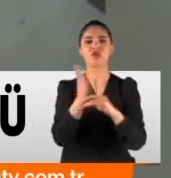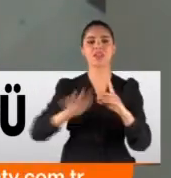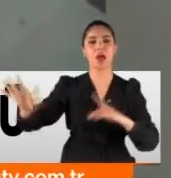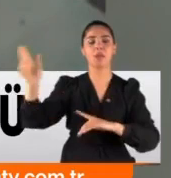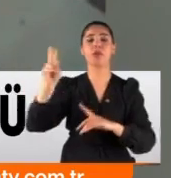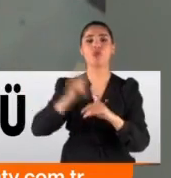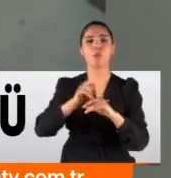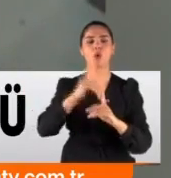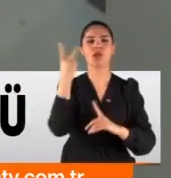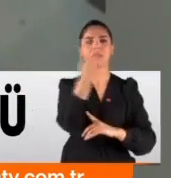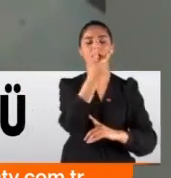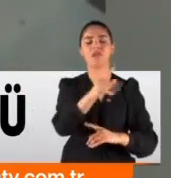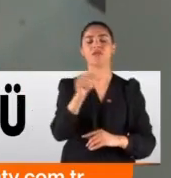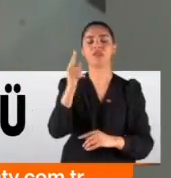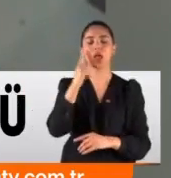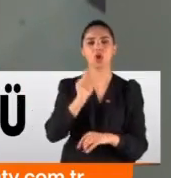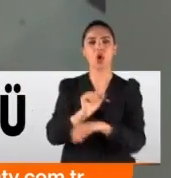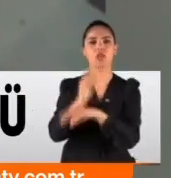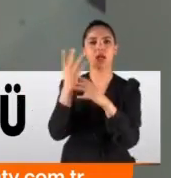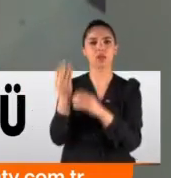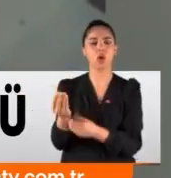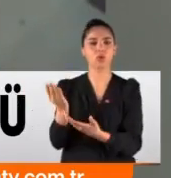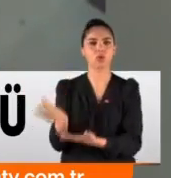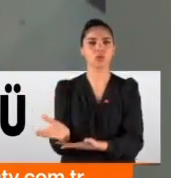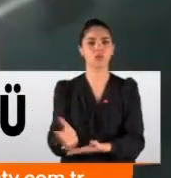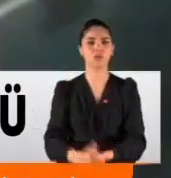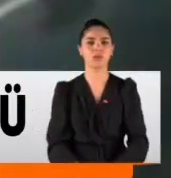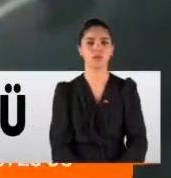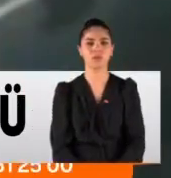polisler tarafından gözaltına alındı.